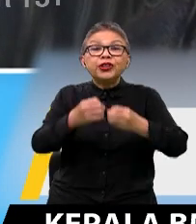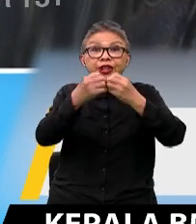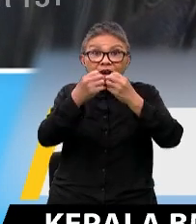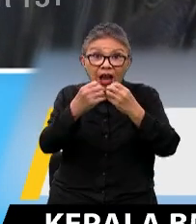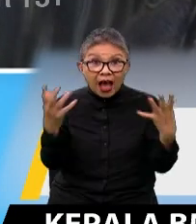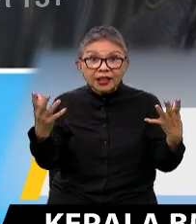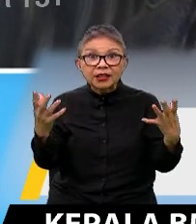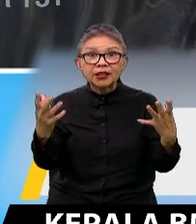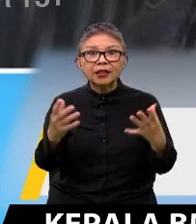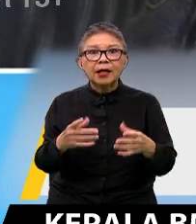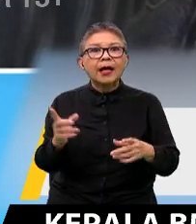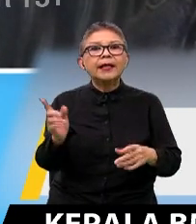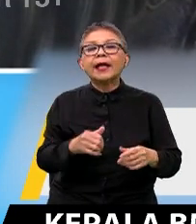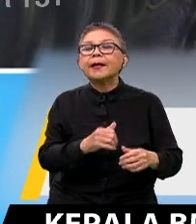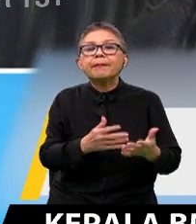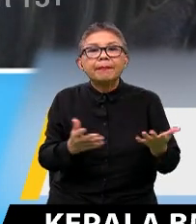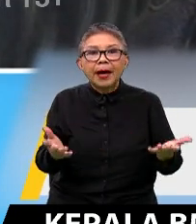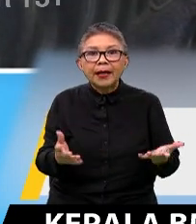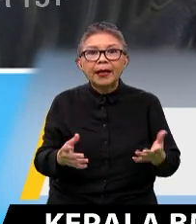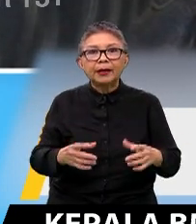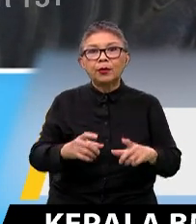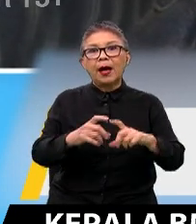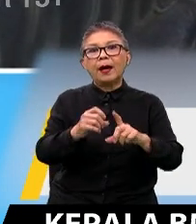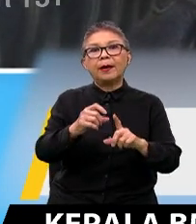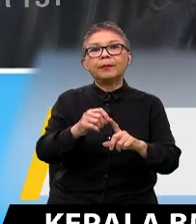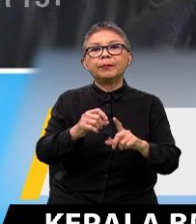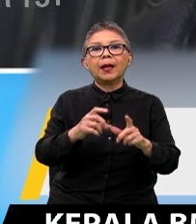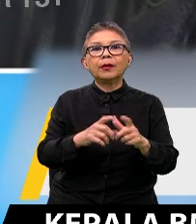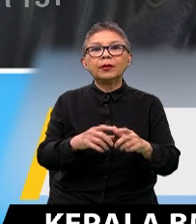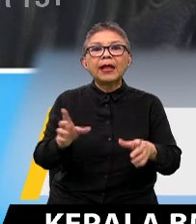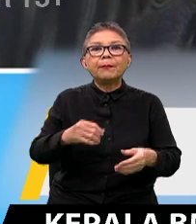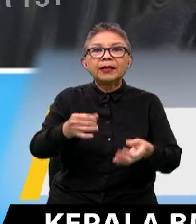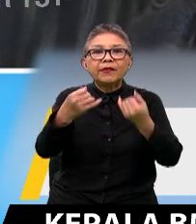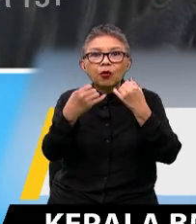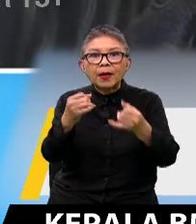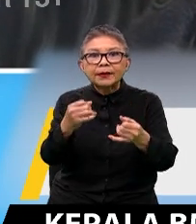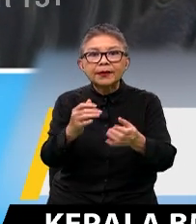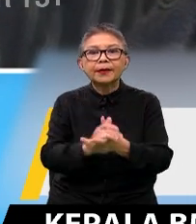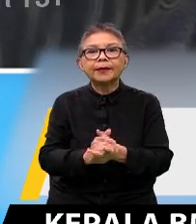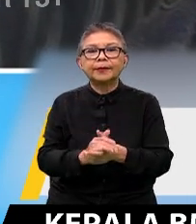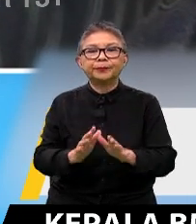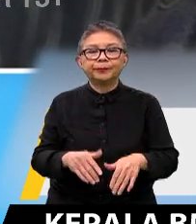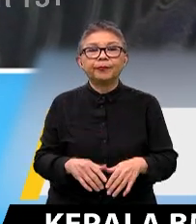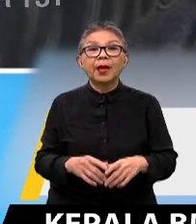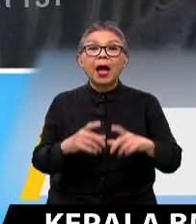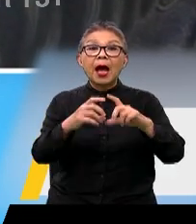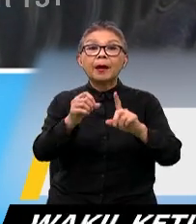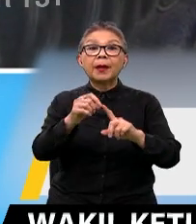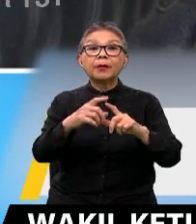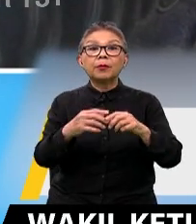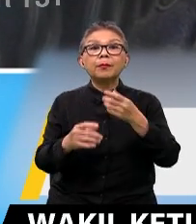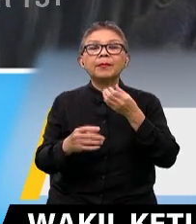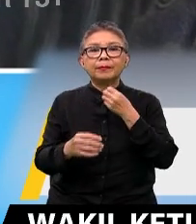ya. Dari mana saudara Amanda ini mendapatkan info? Ternyata menurut saudara Amanda ini dia mendapatkan